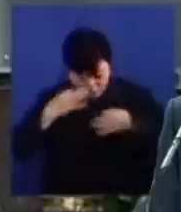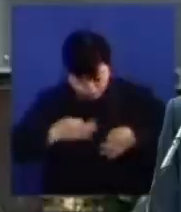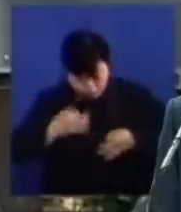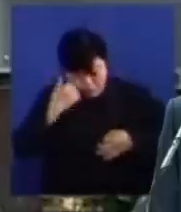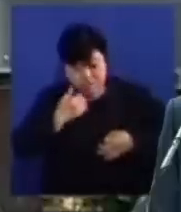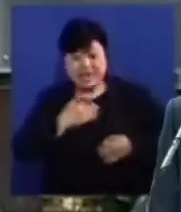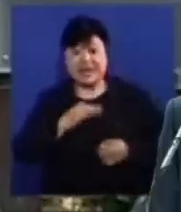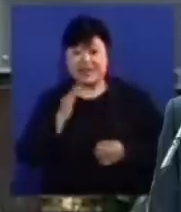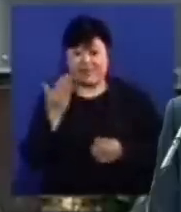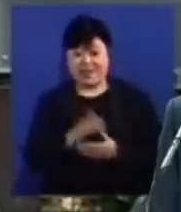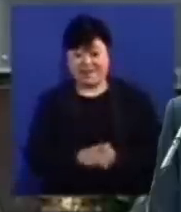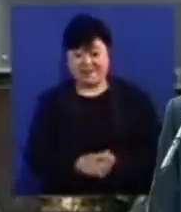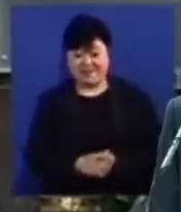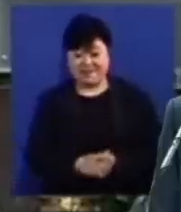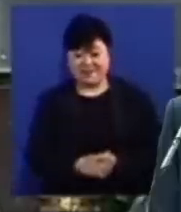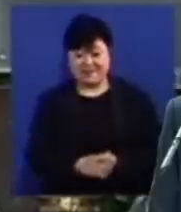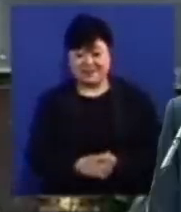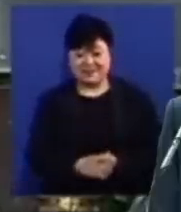돼요.